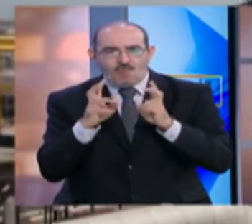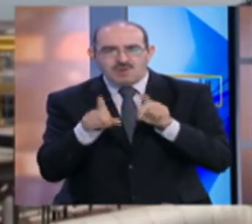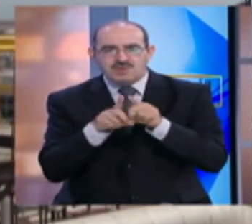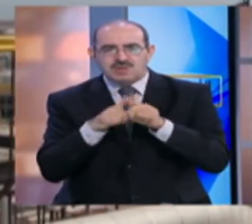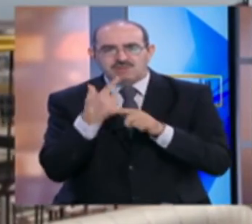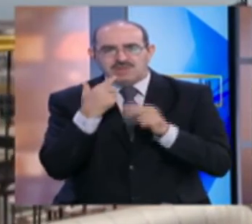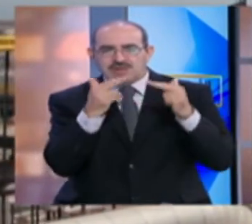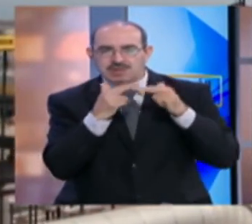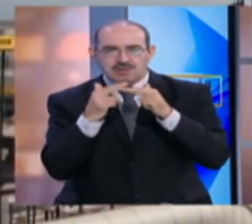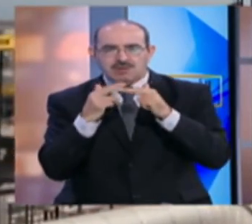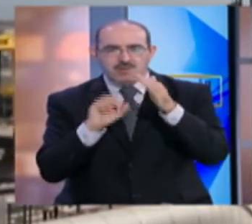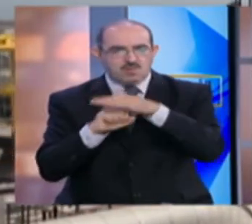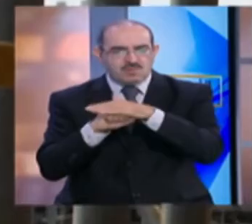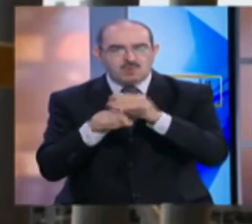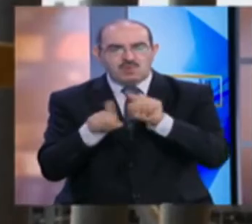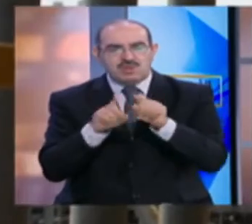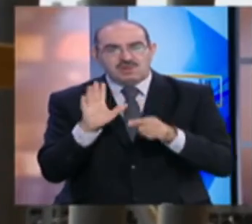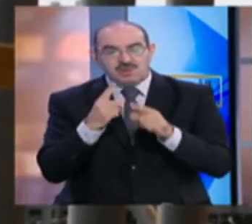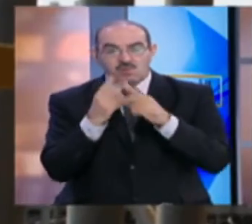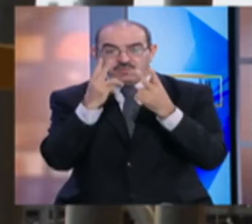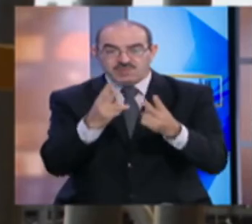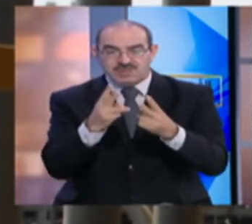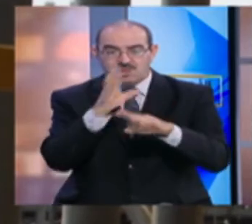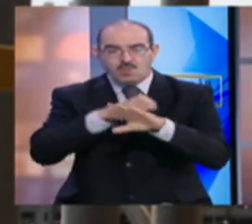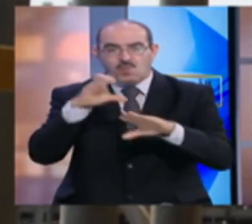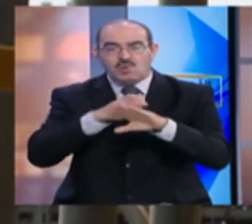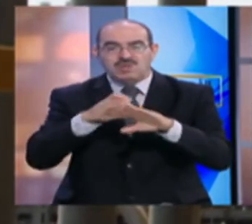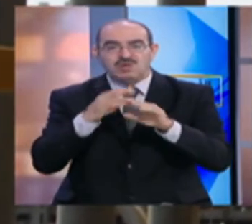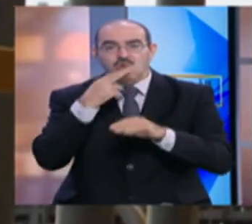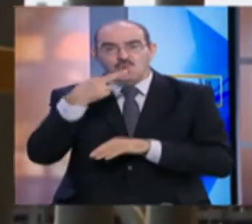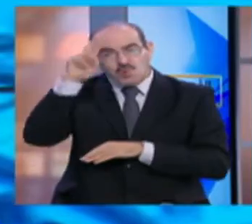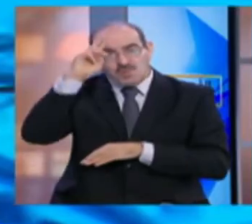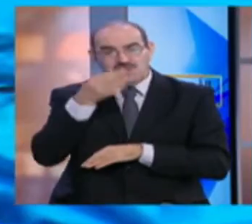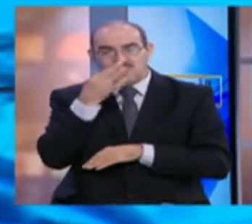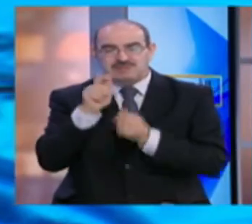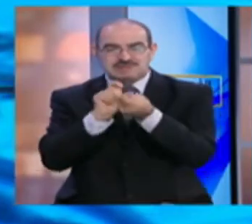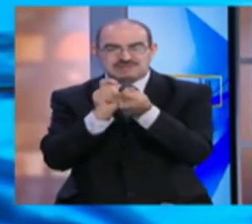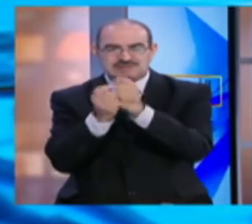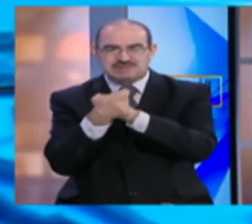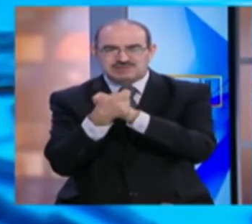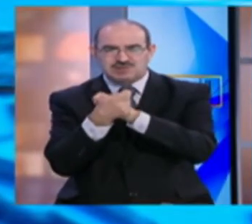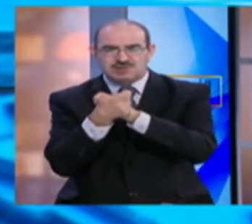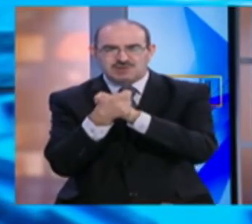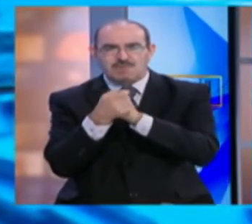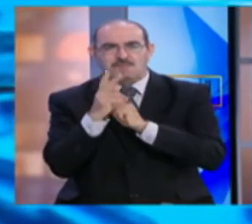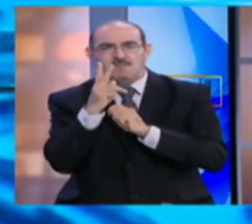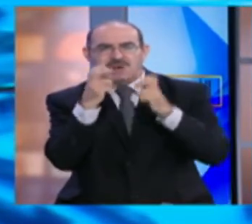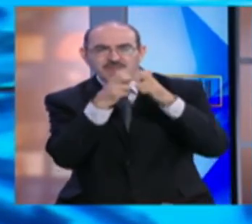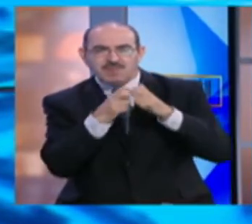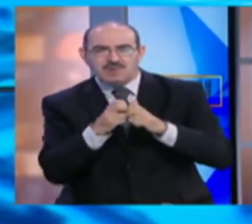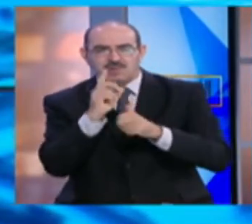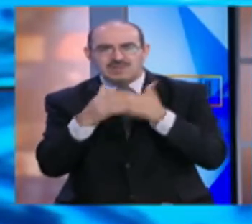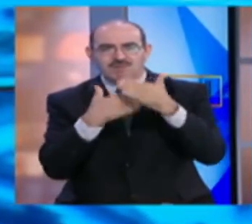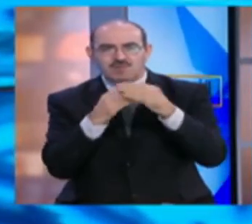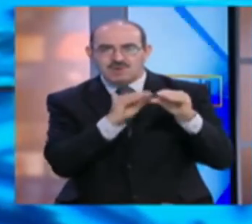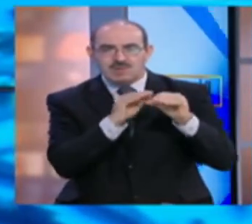إلى مستويات قياسية، وهو ما حمل البنك المركزي الأوروبي على تغيير توقعاته للنمو الاقتصادي